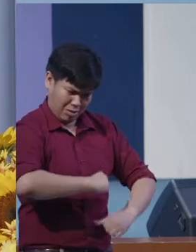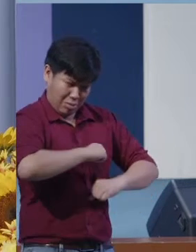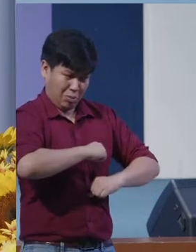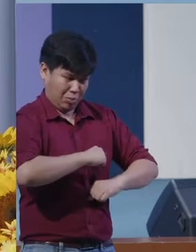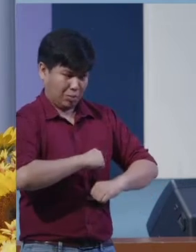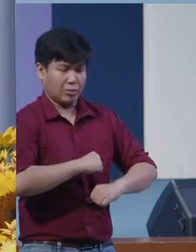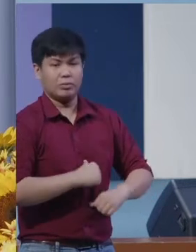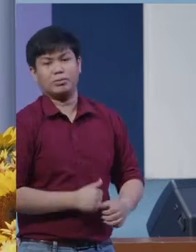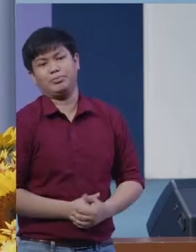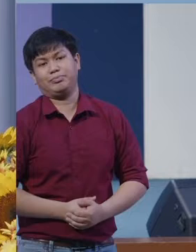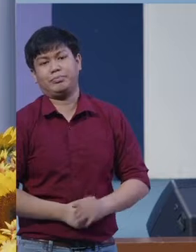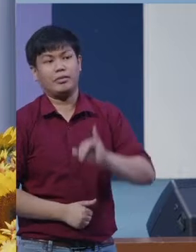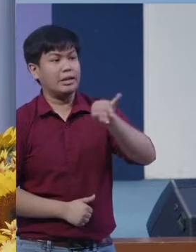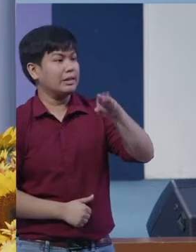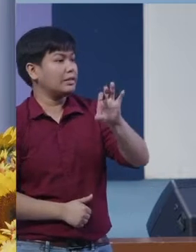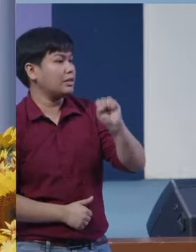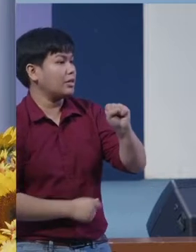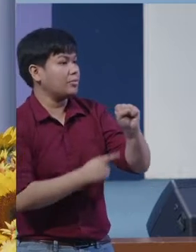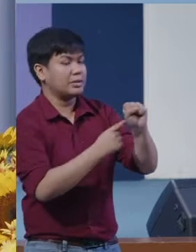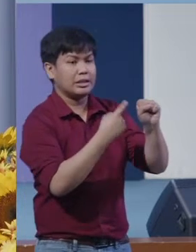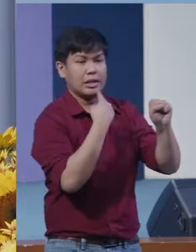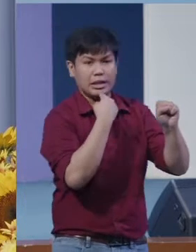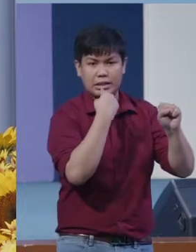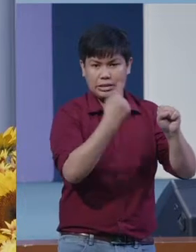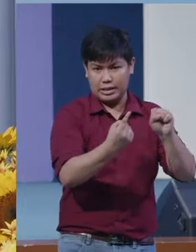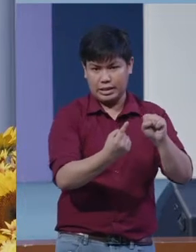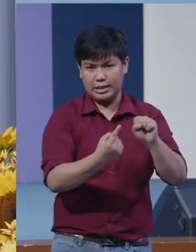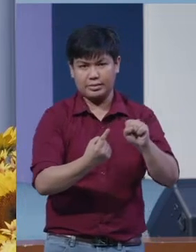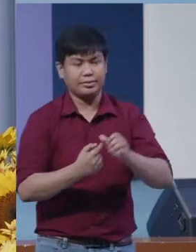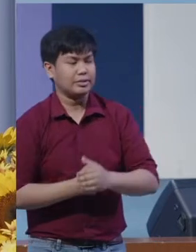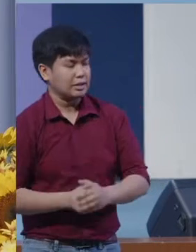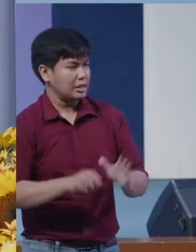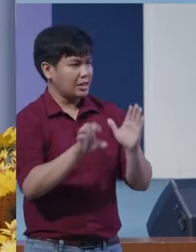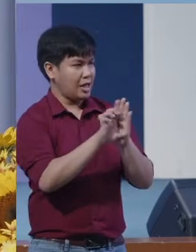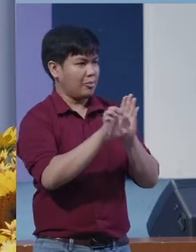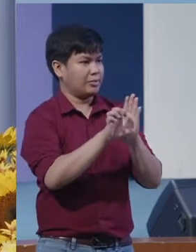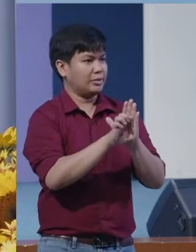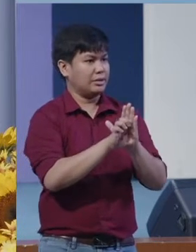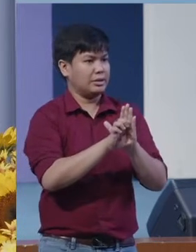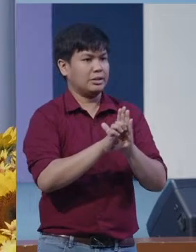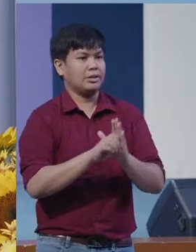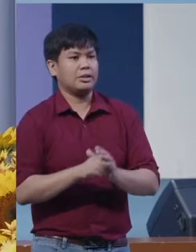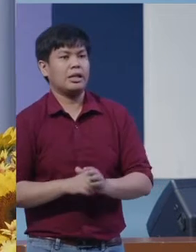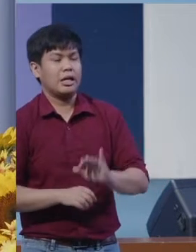ibang tagubilin sa verses 7 and 8. Ang sabi niya doon,